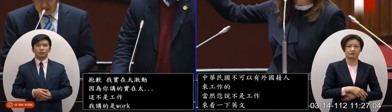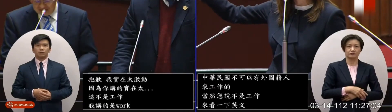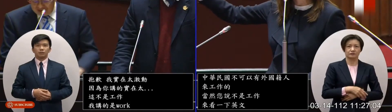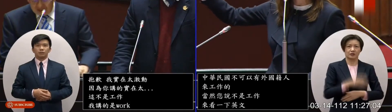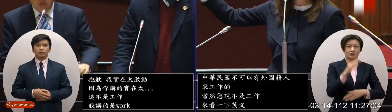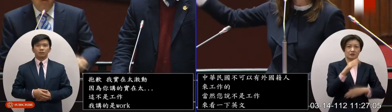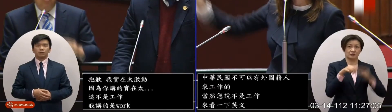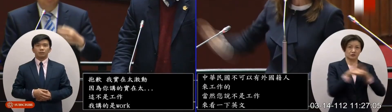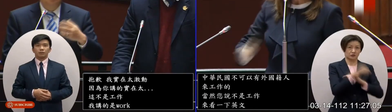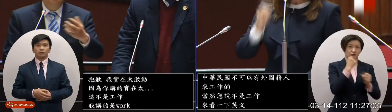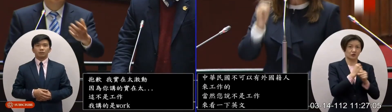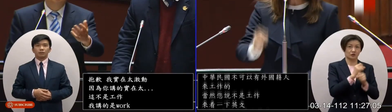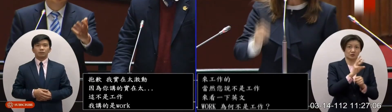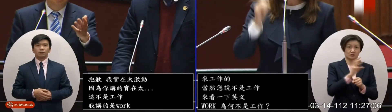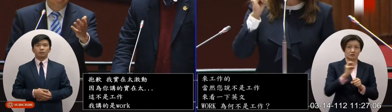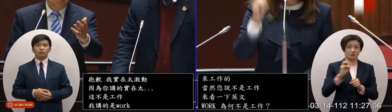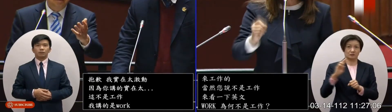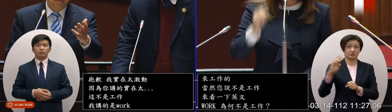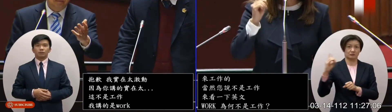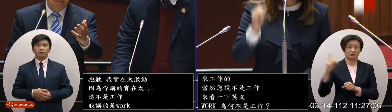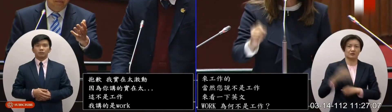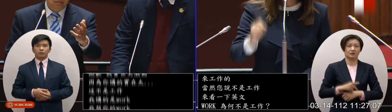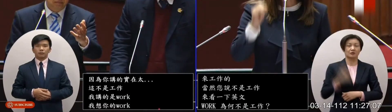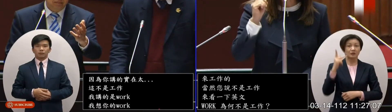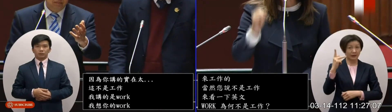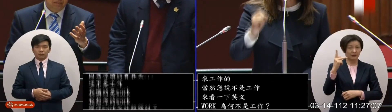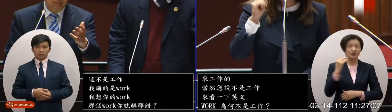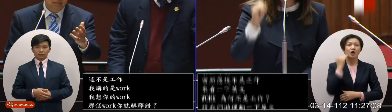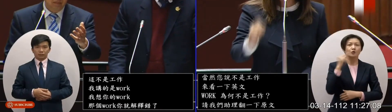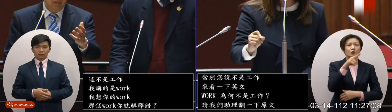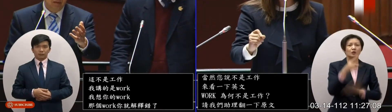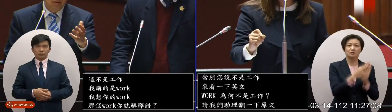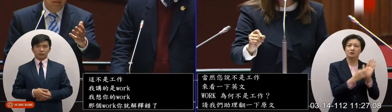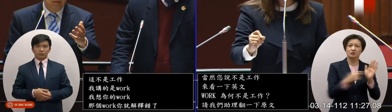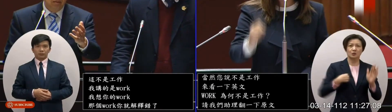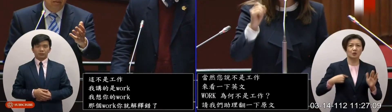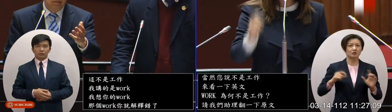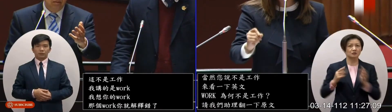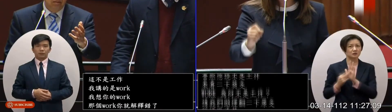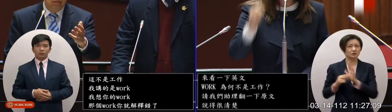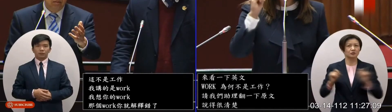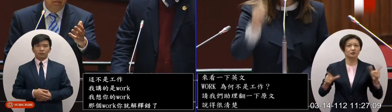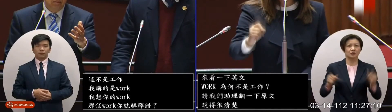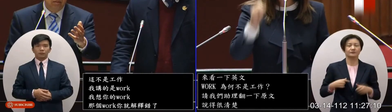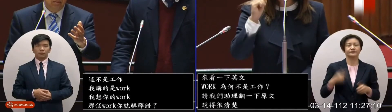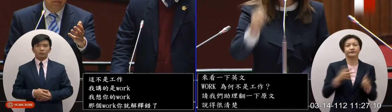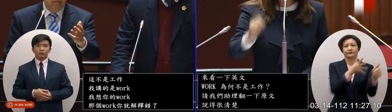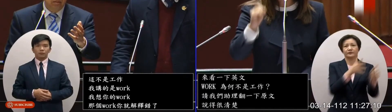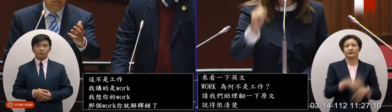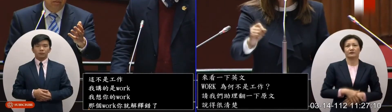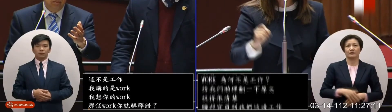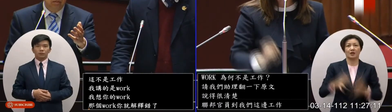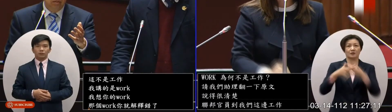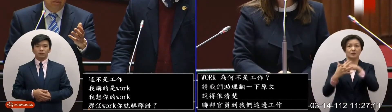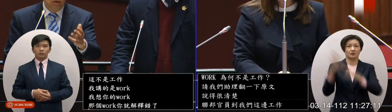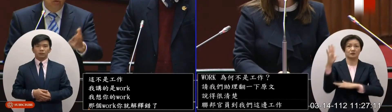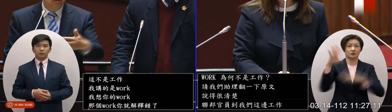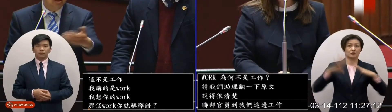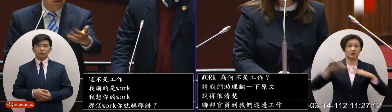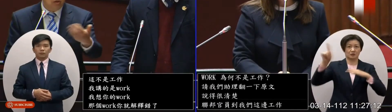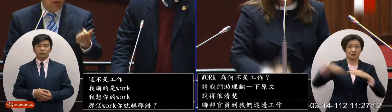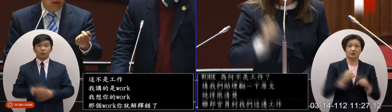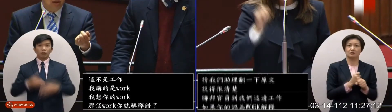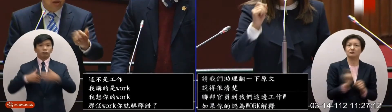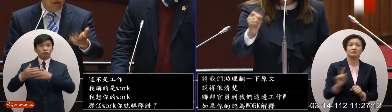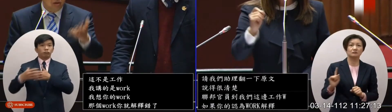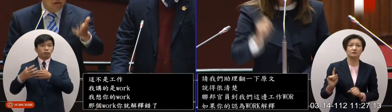工作 work。如果你的认为你的 work 的解释跟我不一样的话，那请问他们要来这里工作什么东西？ 互相